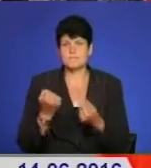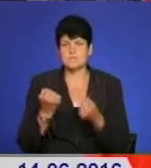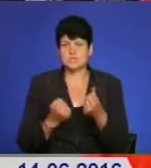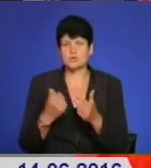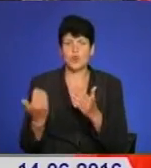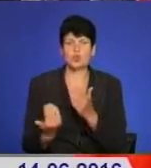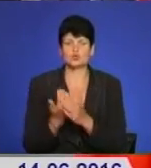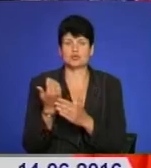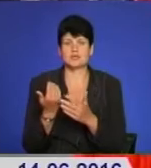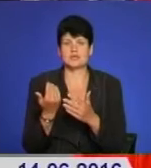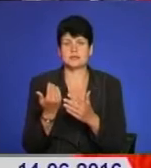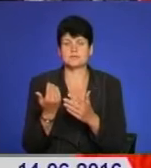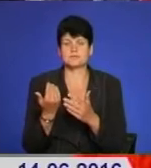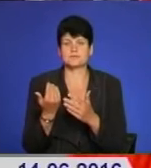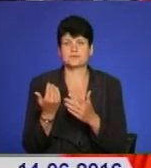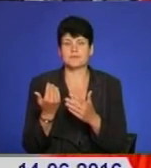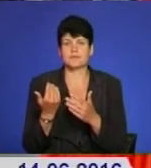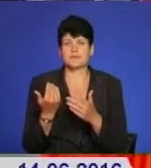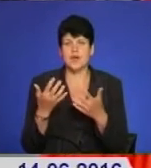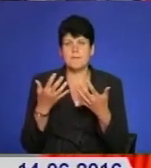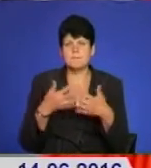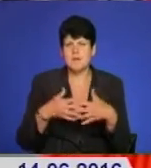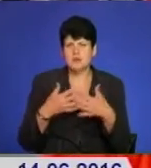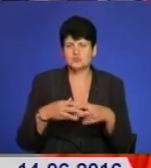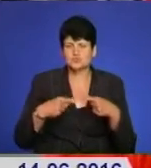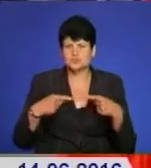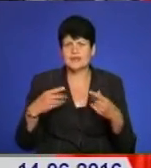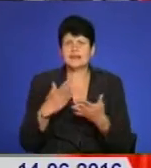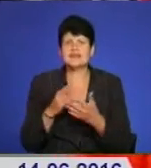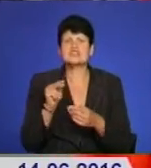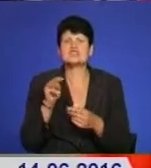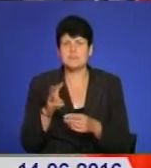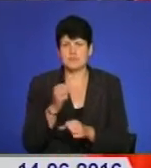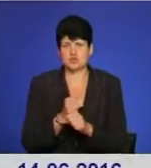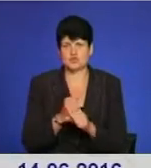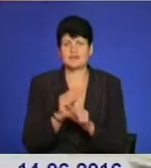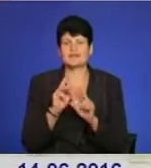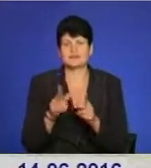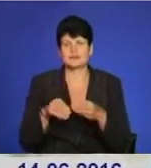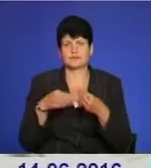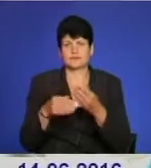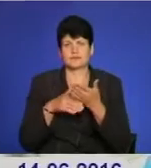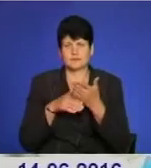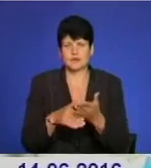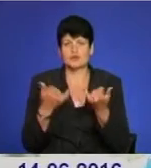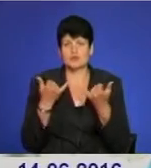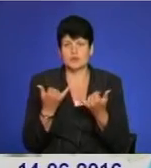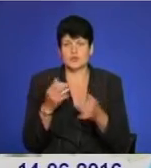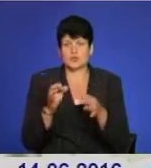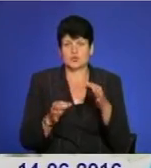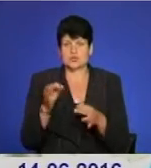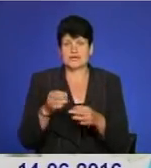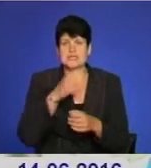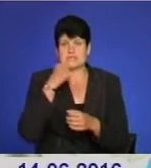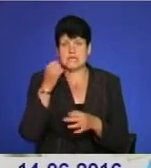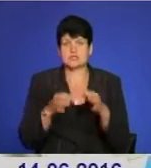оновлення апаратури, досить багато нової апаратури. Є чим працювати, є чим надавати допомогу. Сьогодні в якості судді, старший суддя